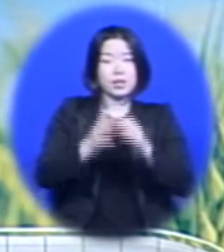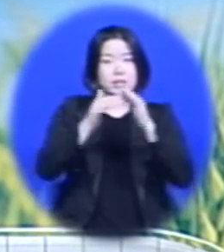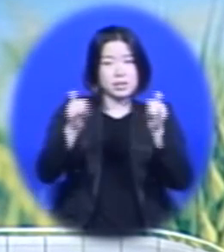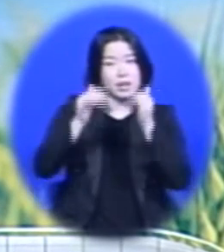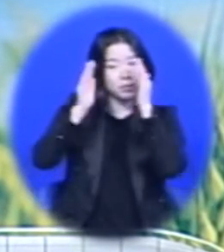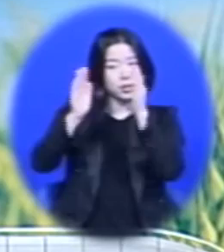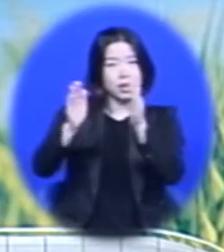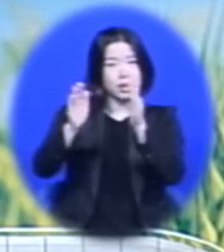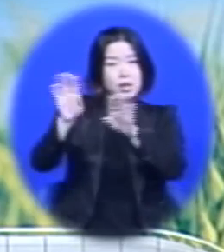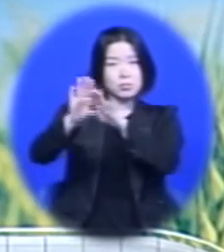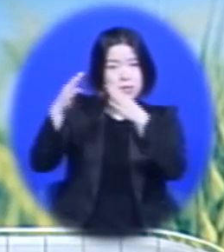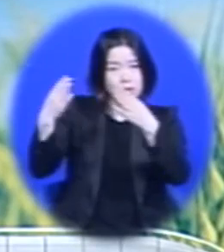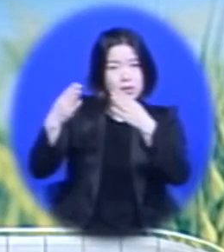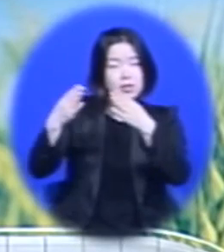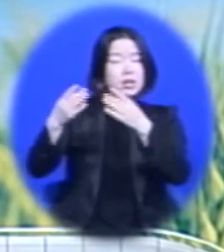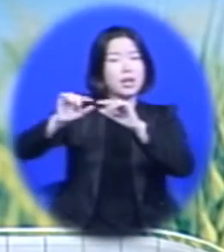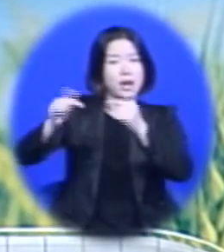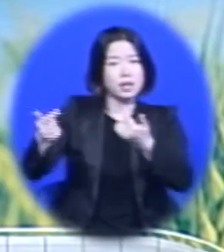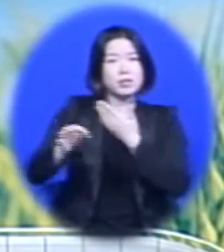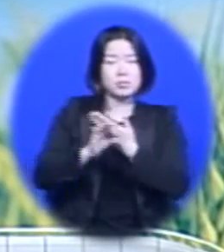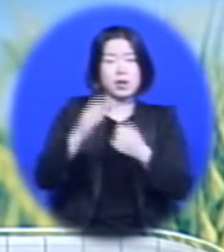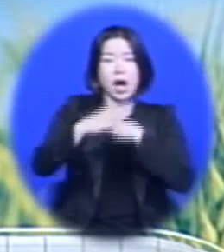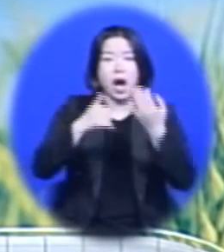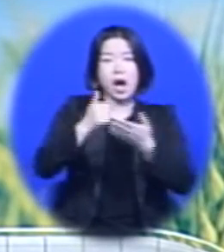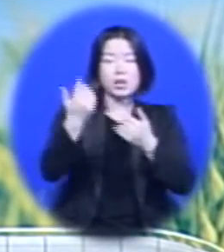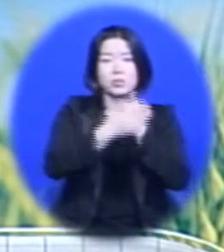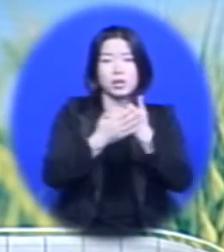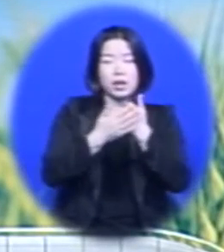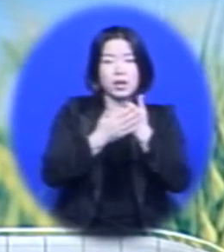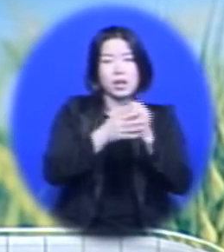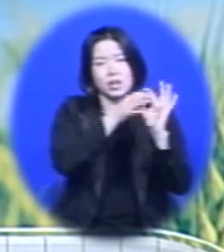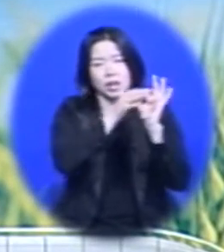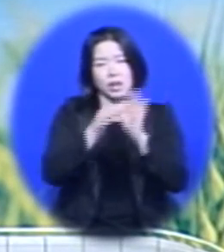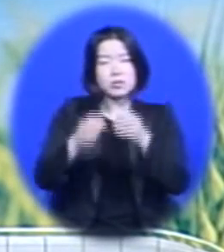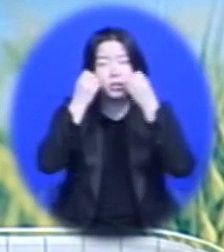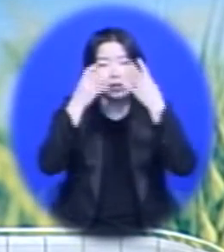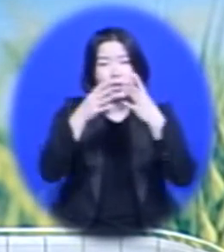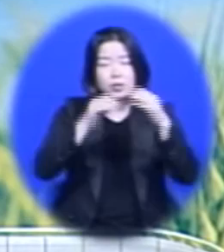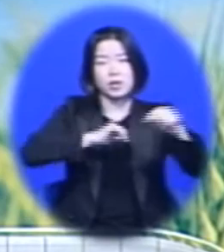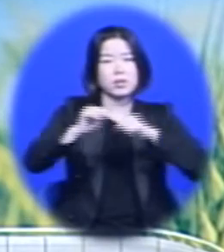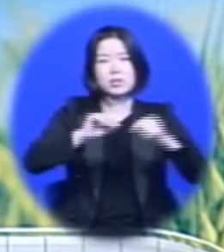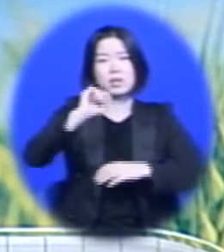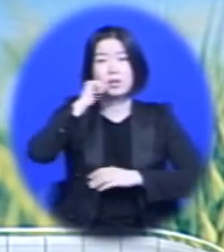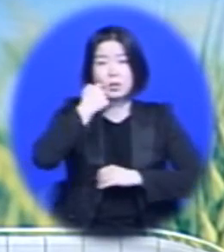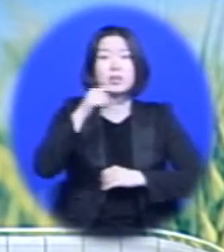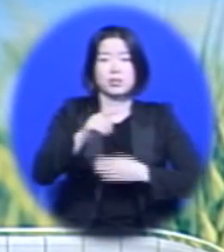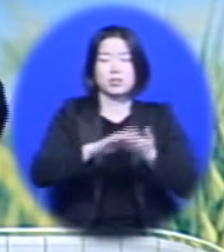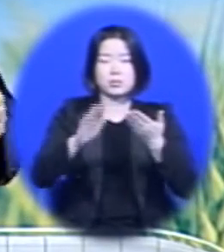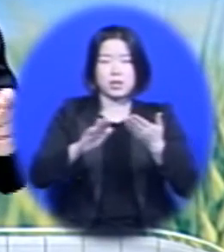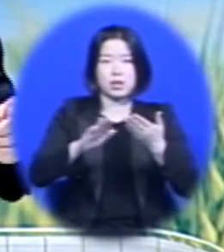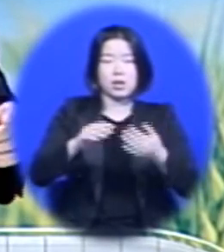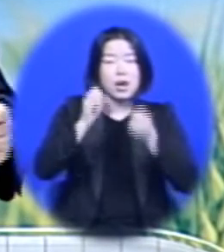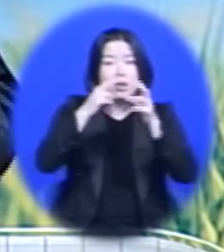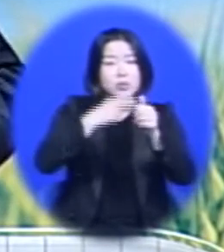사람을 향하여 문이 열려져 있지 않으면 하나님의 은혜가 우리에게 계속 새롭게 역사하실 수가 없다는 것입니다. 프랭크